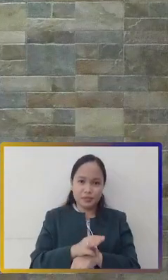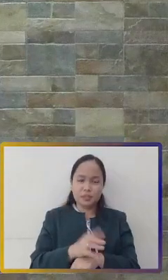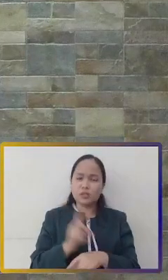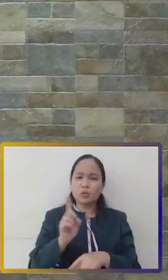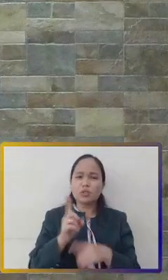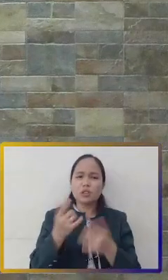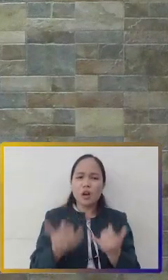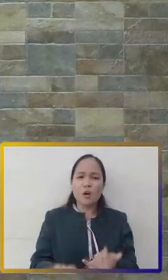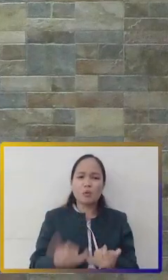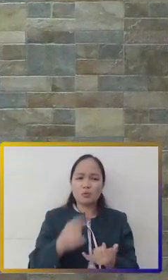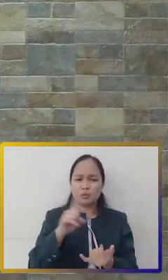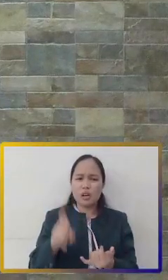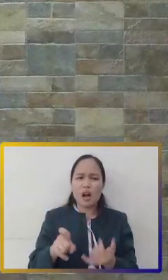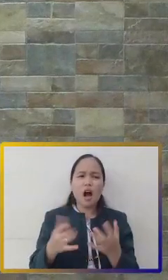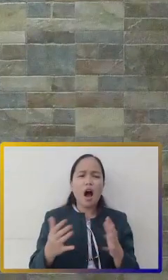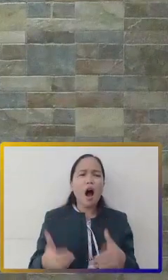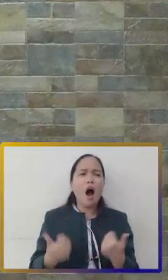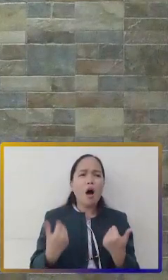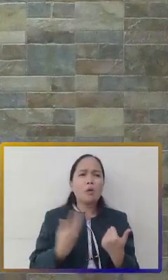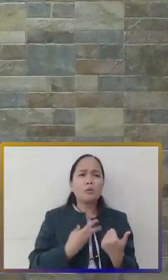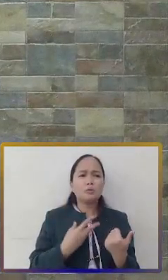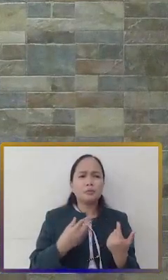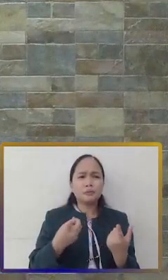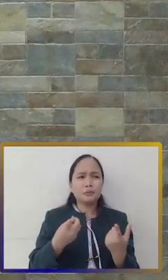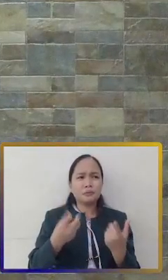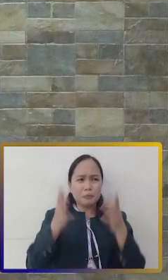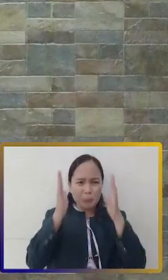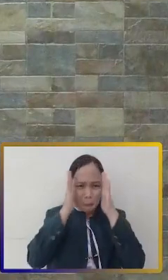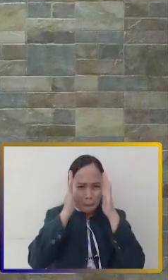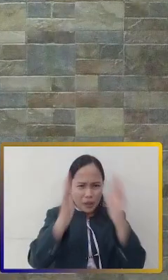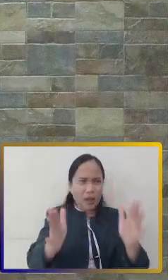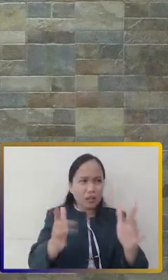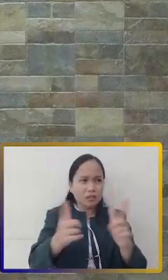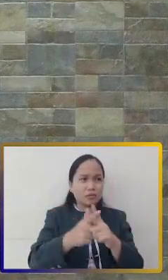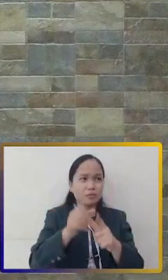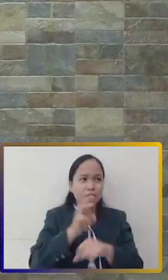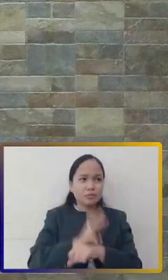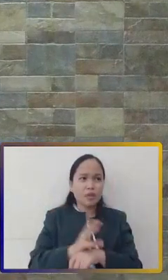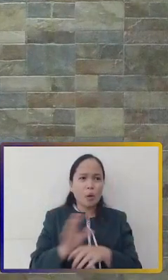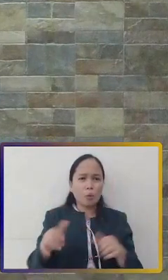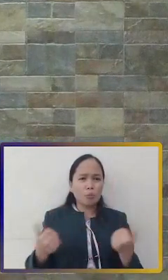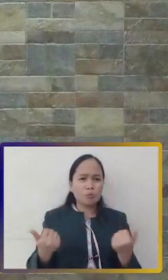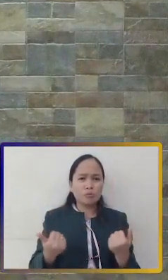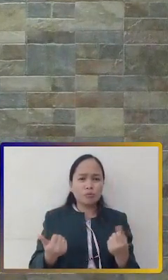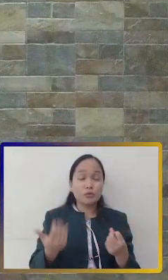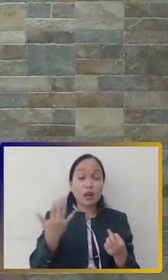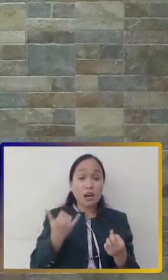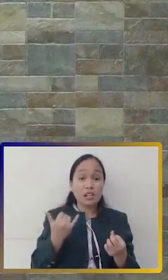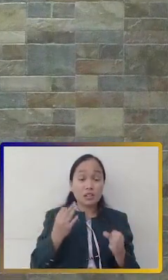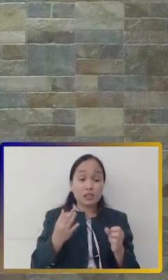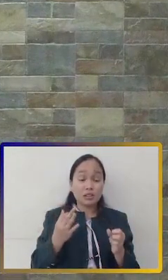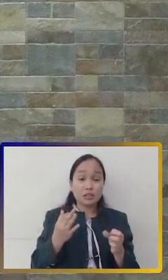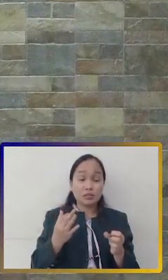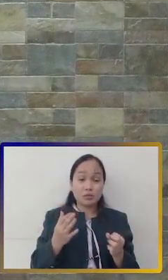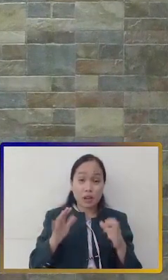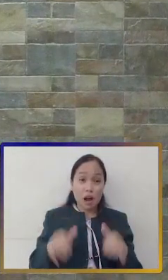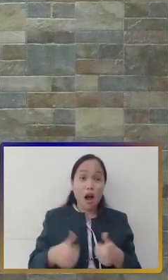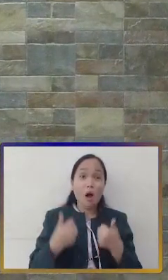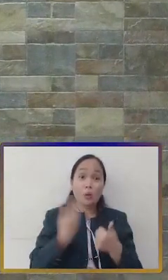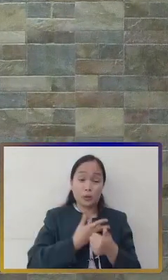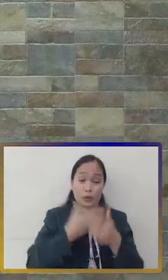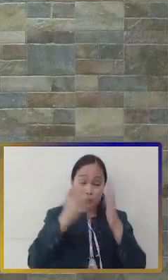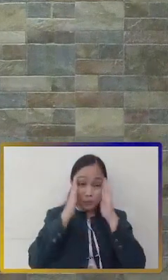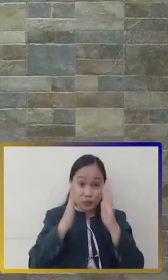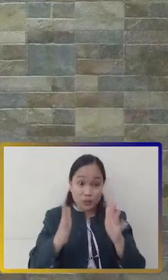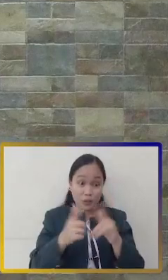is, how do we pay attention to it? Because kung paano natin po, paano tayo mag-pay attention,